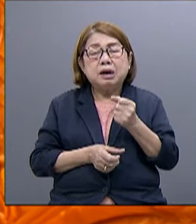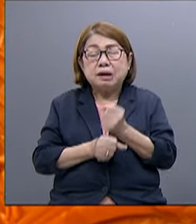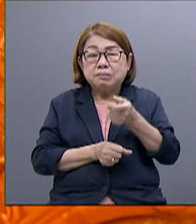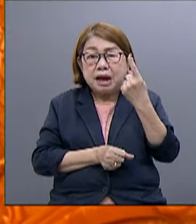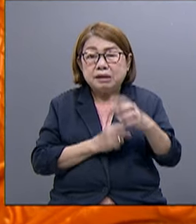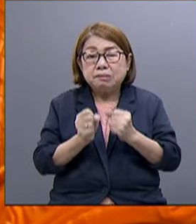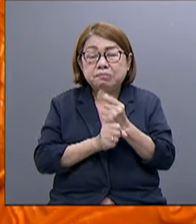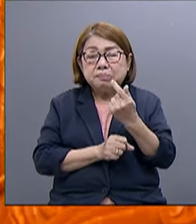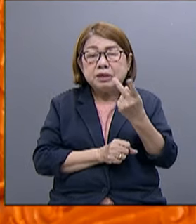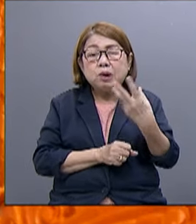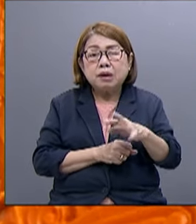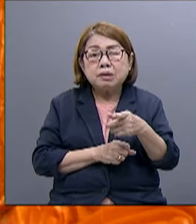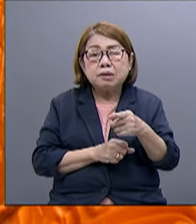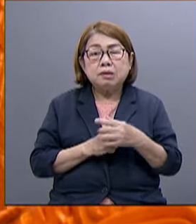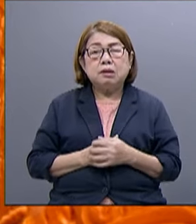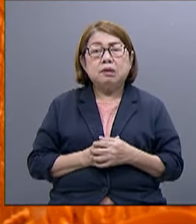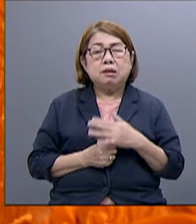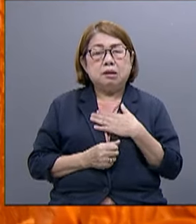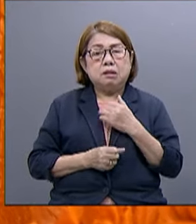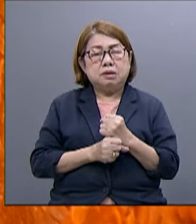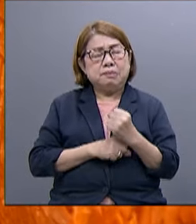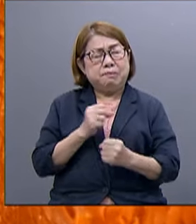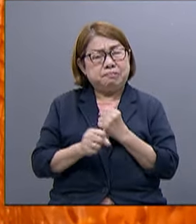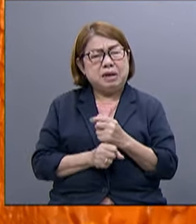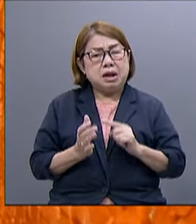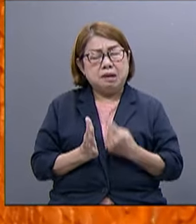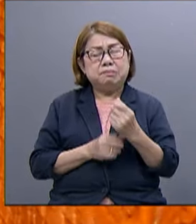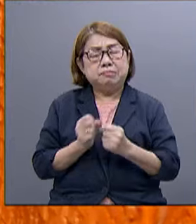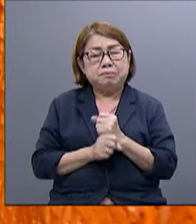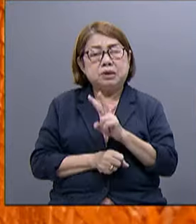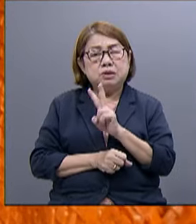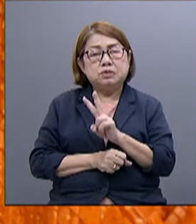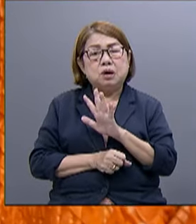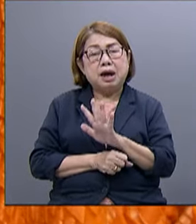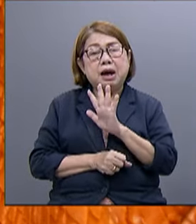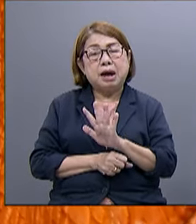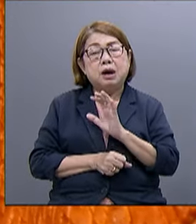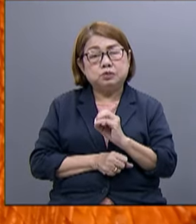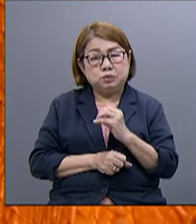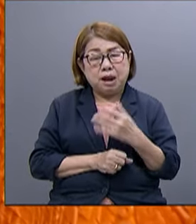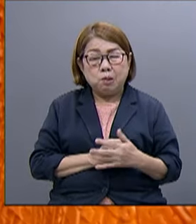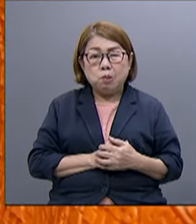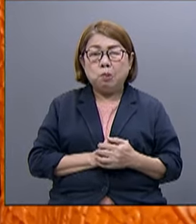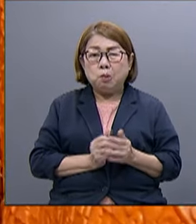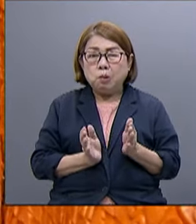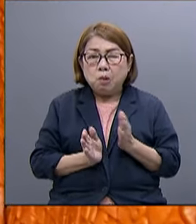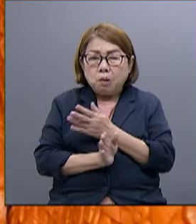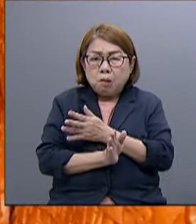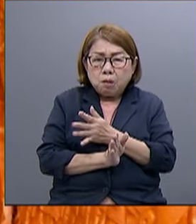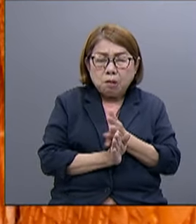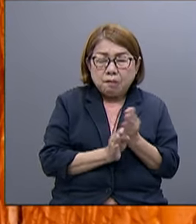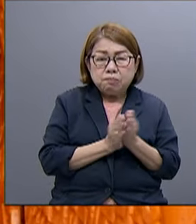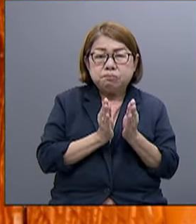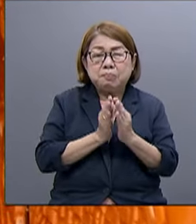ครับพี ่แต่ปี50ครับ แต่ปี50โอ้17ปีได้ใช่ไหมครับ ครับ